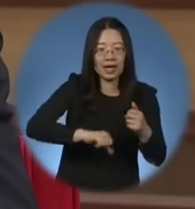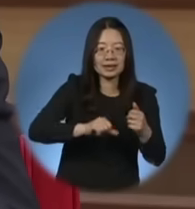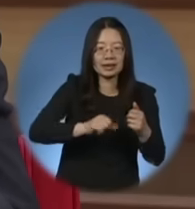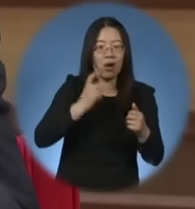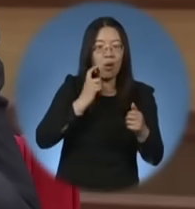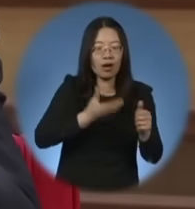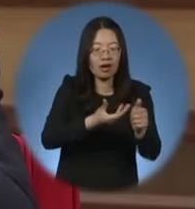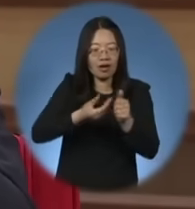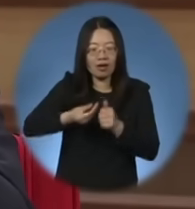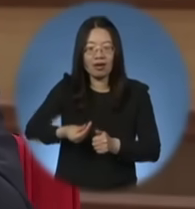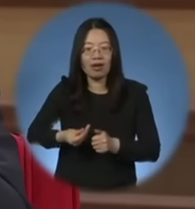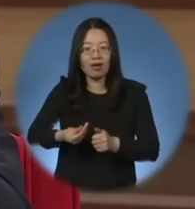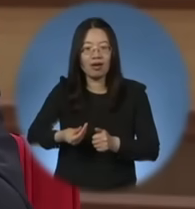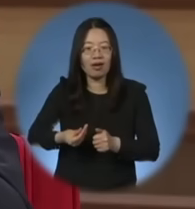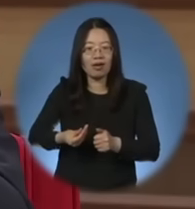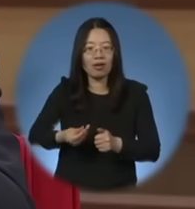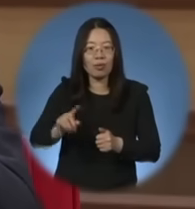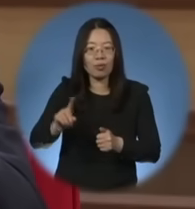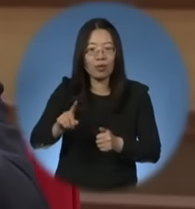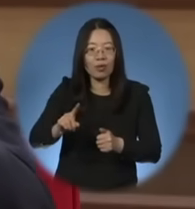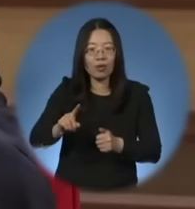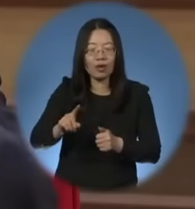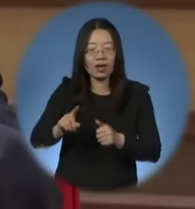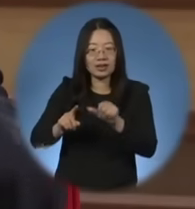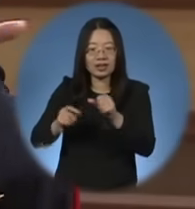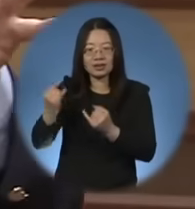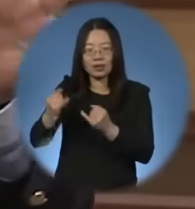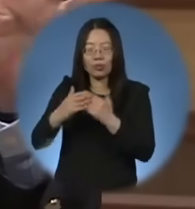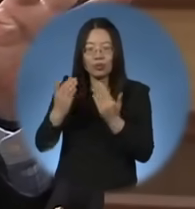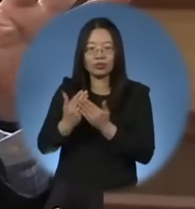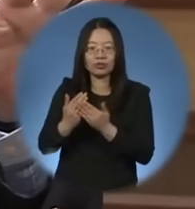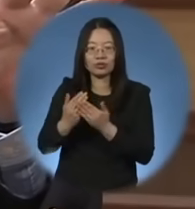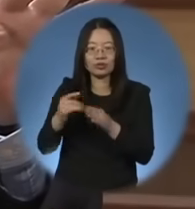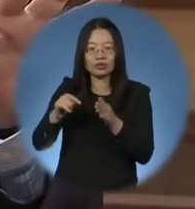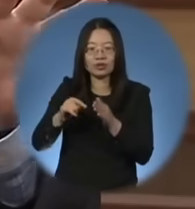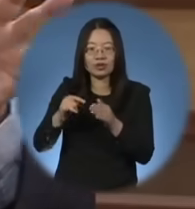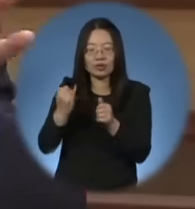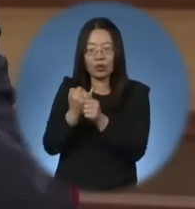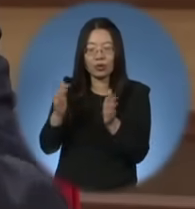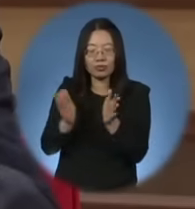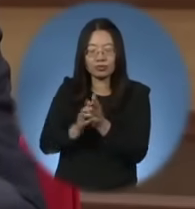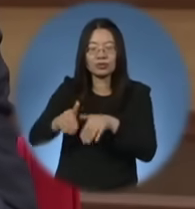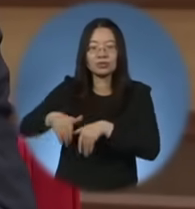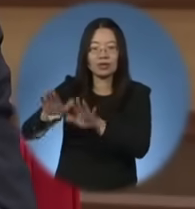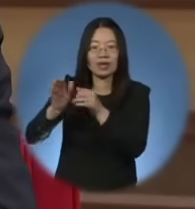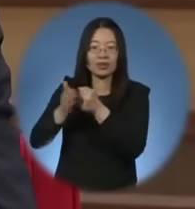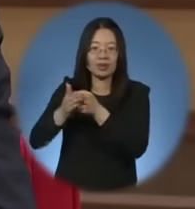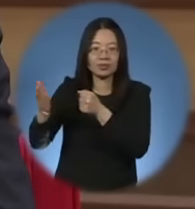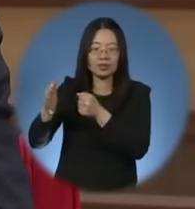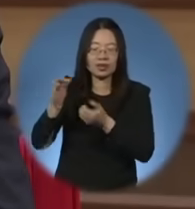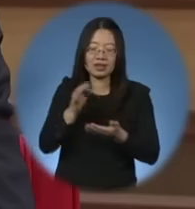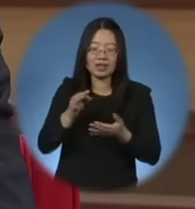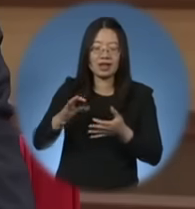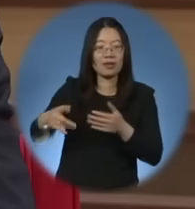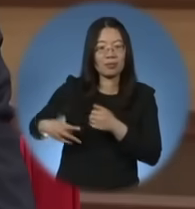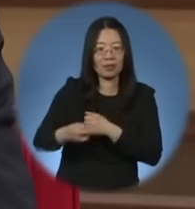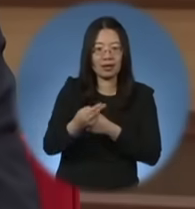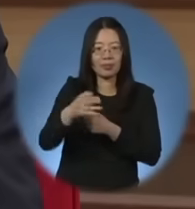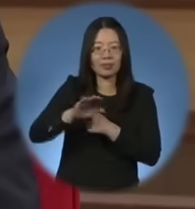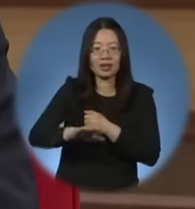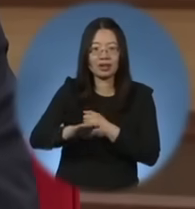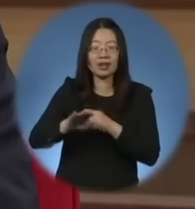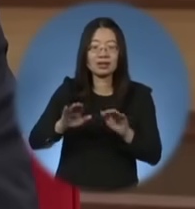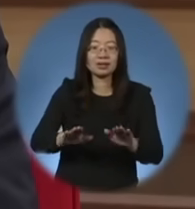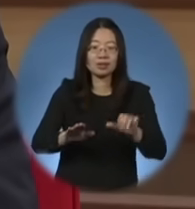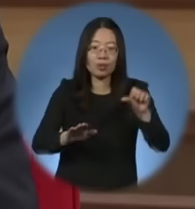그랬겠죠 두 다섯 자에는 모두 출가 외인이 됐었고요 예 근데 신사임당이 지금